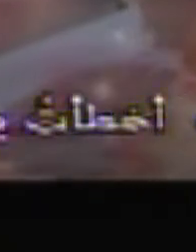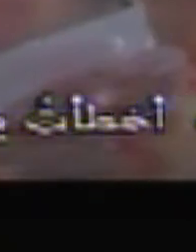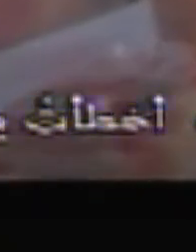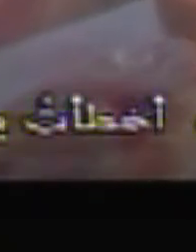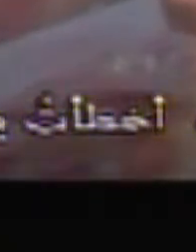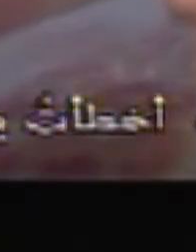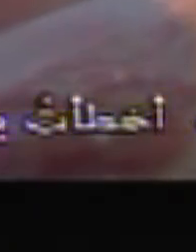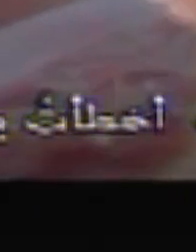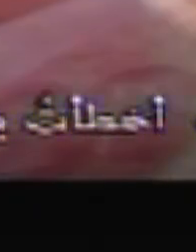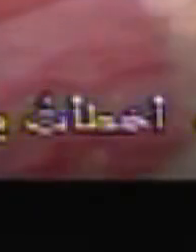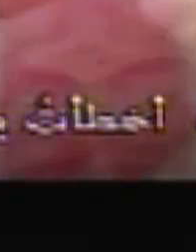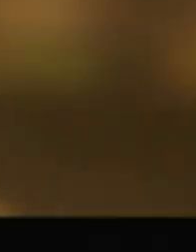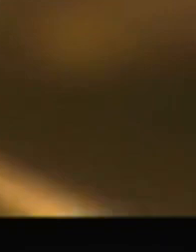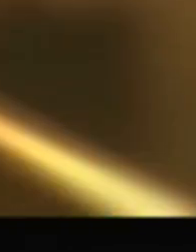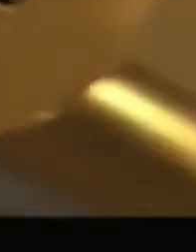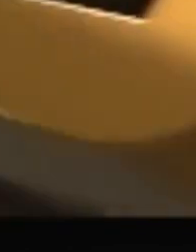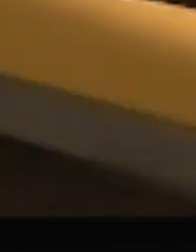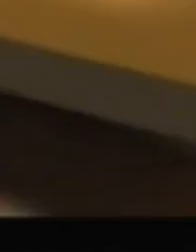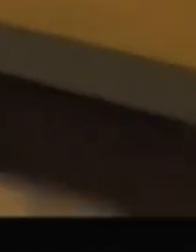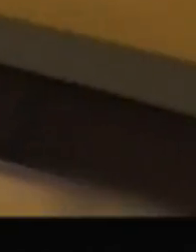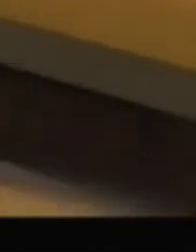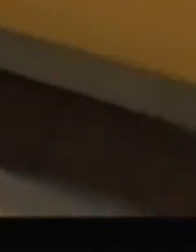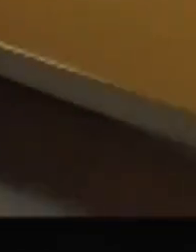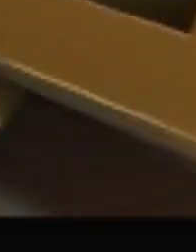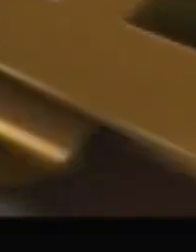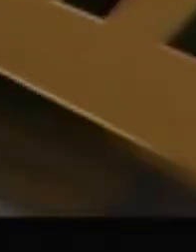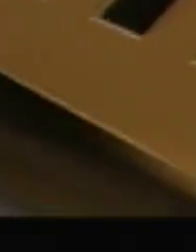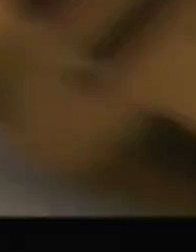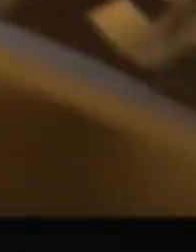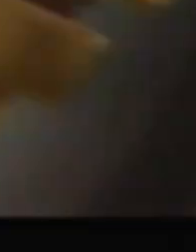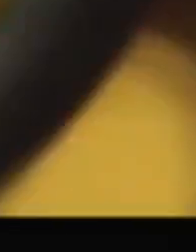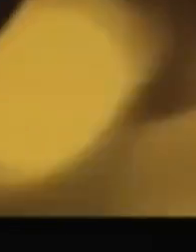بلا غفران.